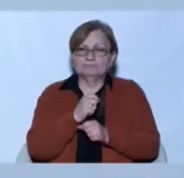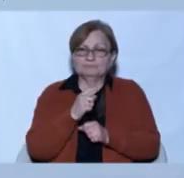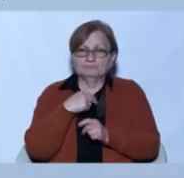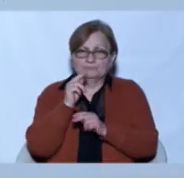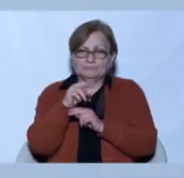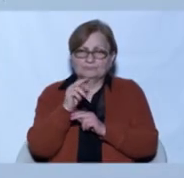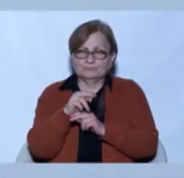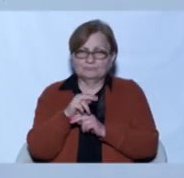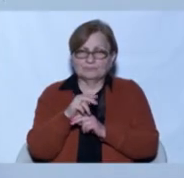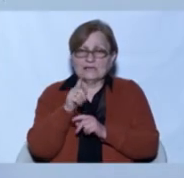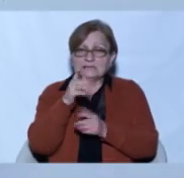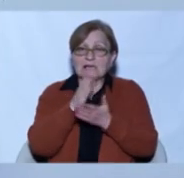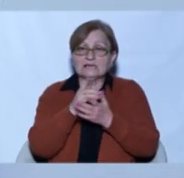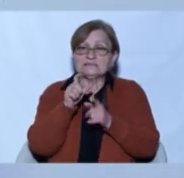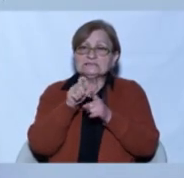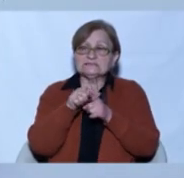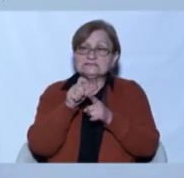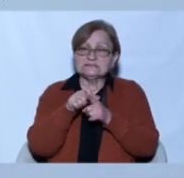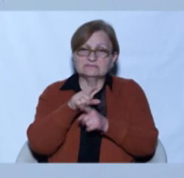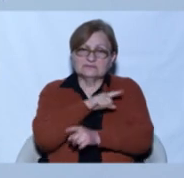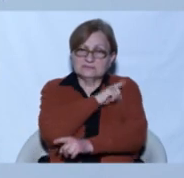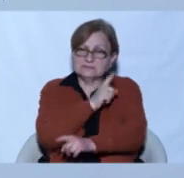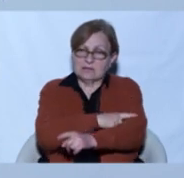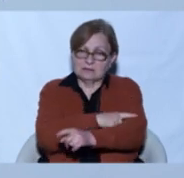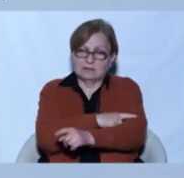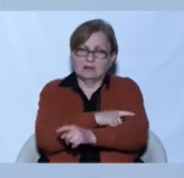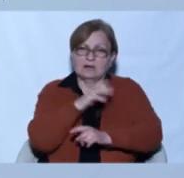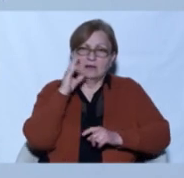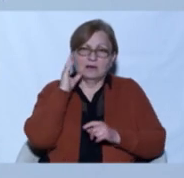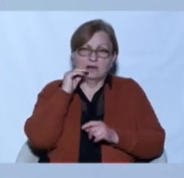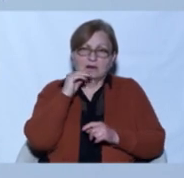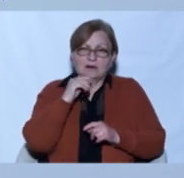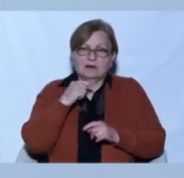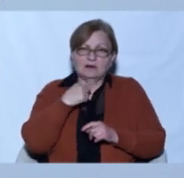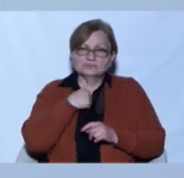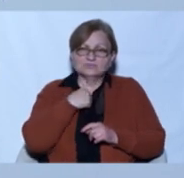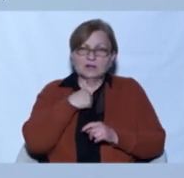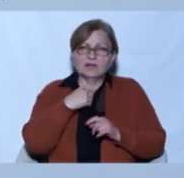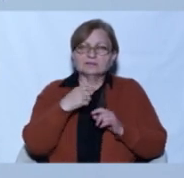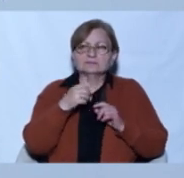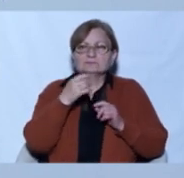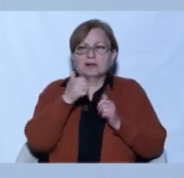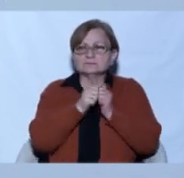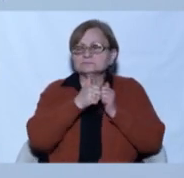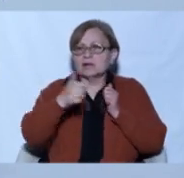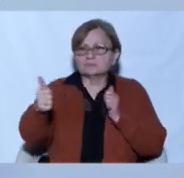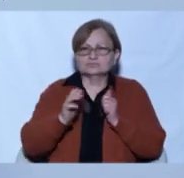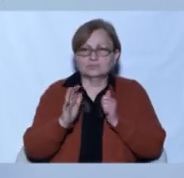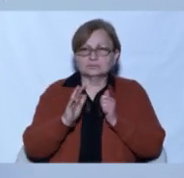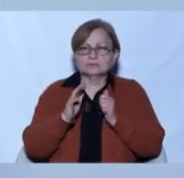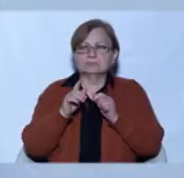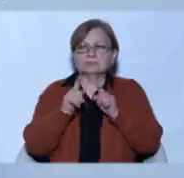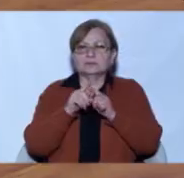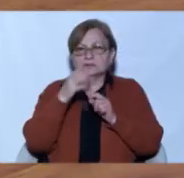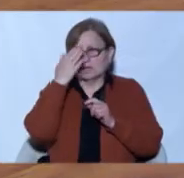მგონია, რომ ეს არის სიტყვა, სიტყვის ძალა. როდესაც ჩვენ არ წყვეთ სულიერ კავშირს, არ ვაკლებთ სითბოს